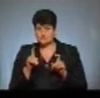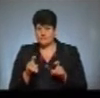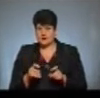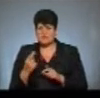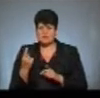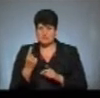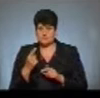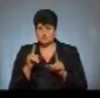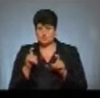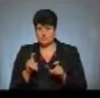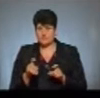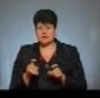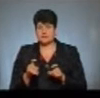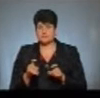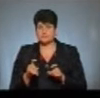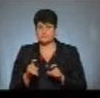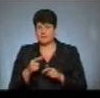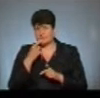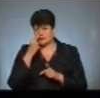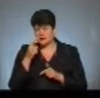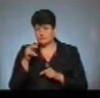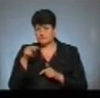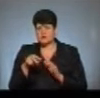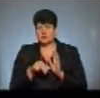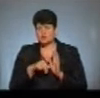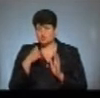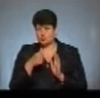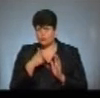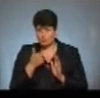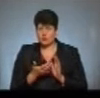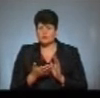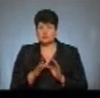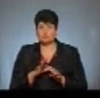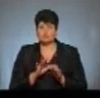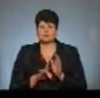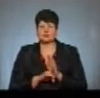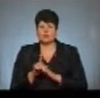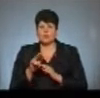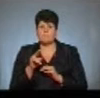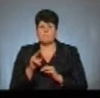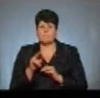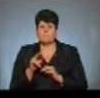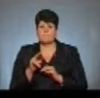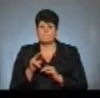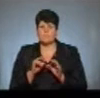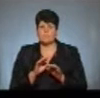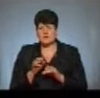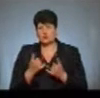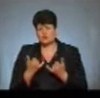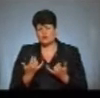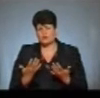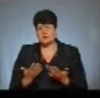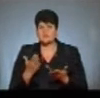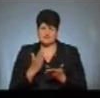від першого тестування в далекому 2006 році, як був пілотний проєкт, так і до сьогодні. Справді,